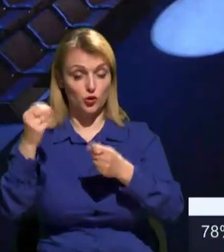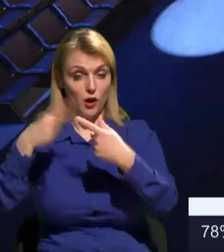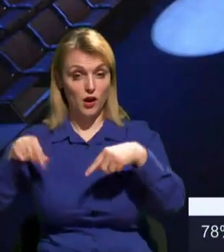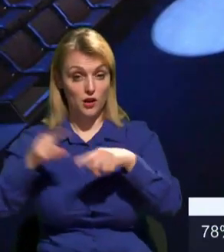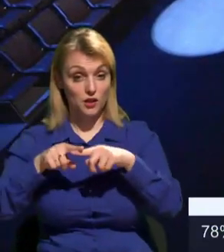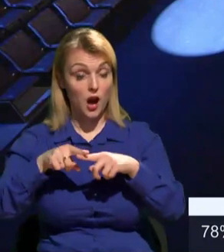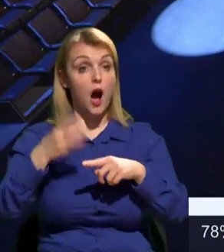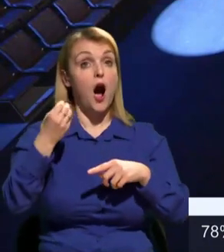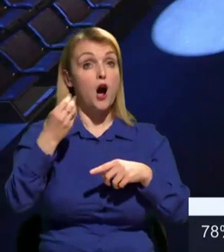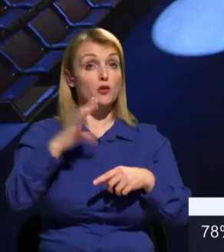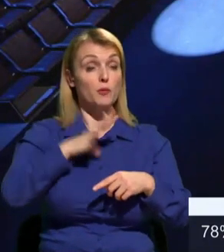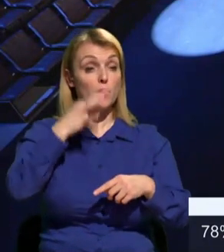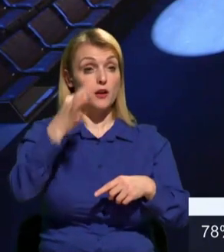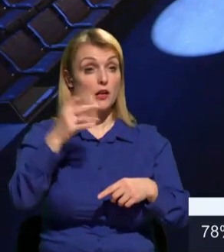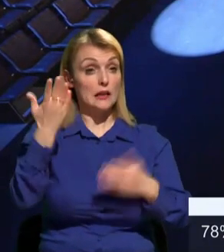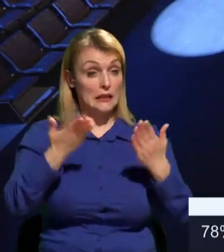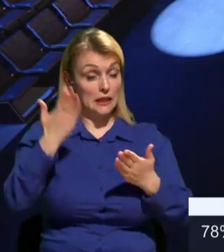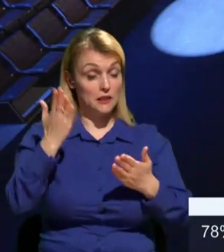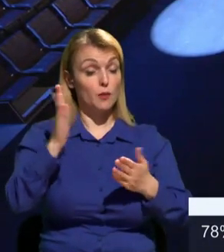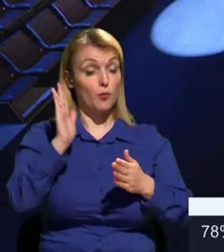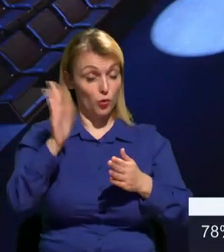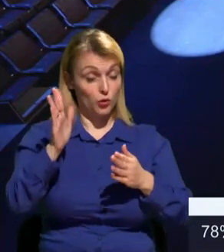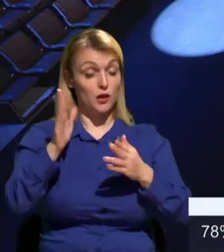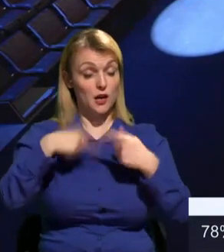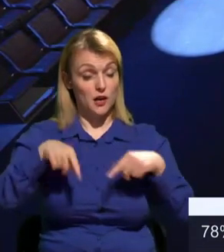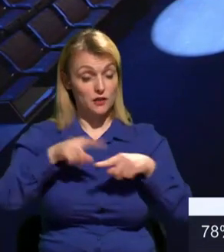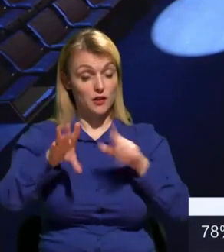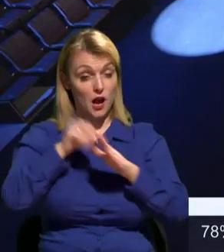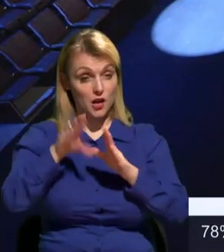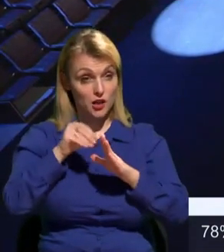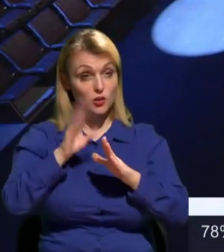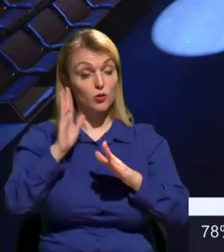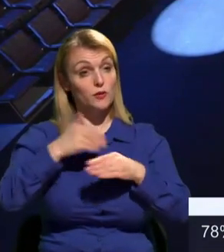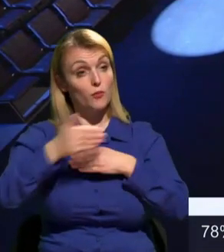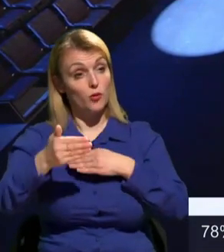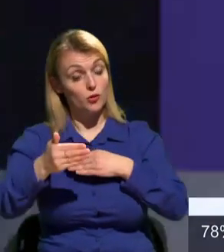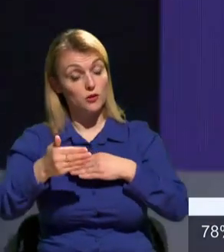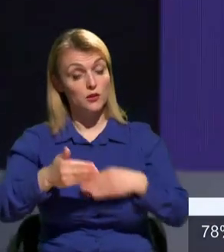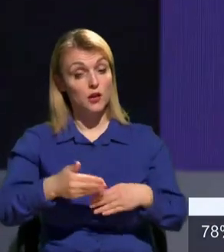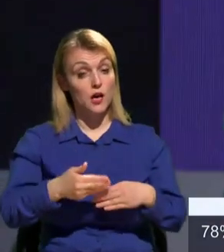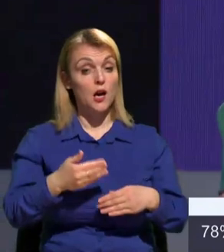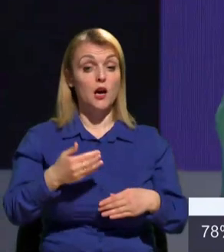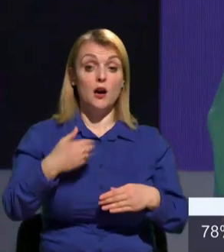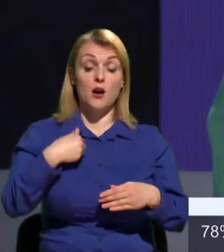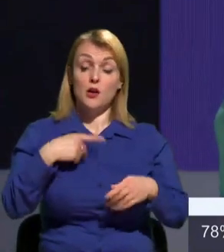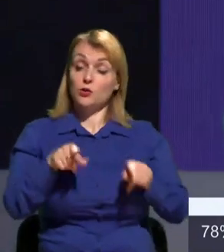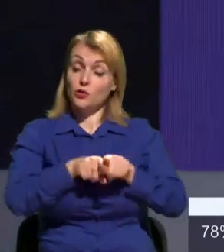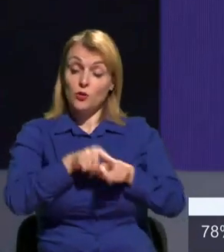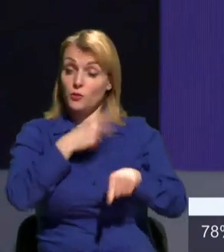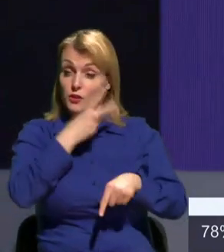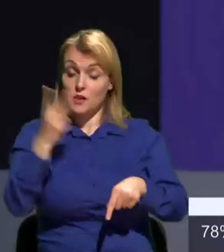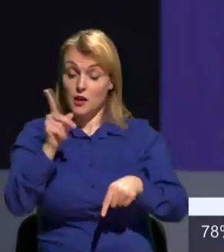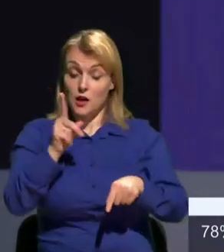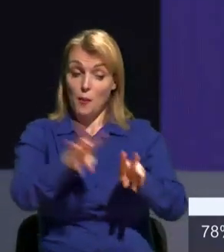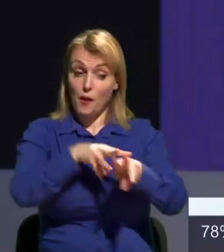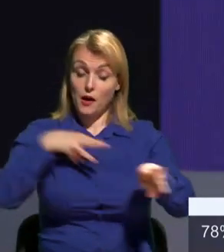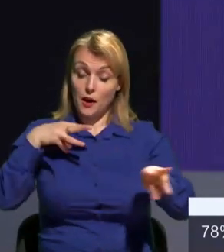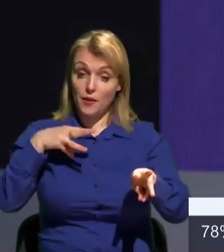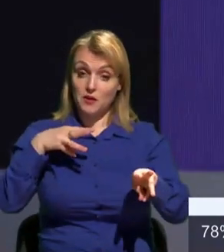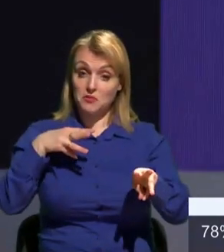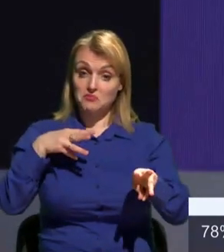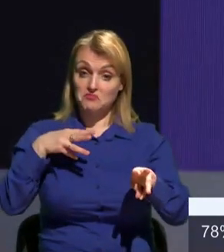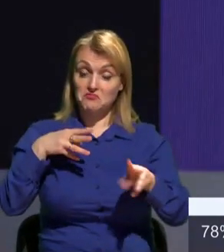că anticipatele, chiar dacă vor avea loc, vor fi mai târziu. Totuși se observă în Parlament